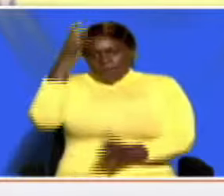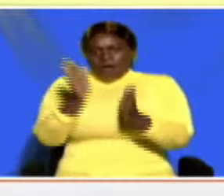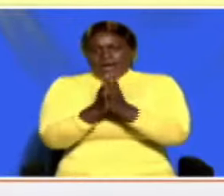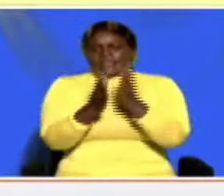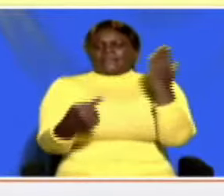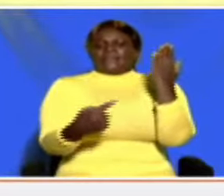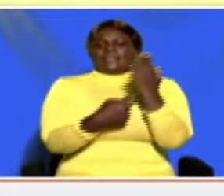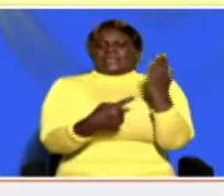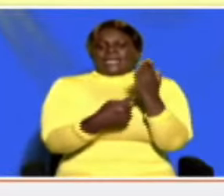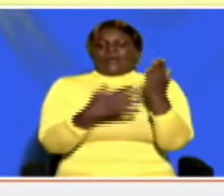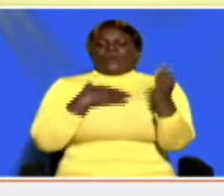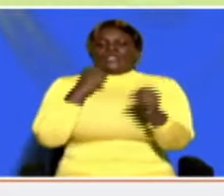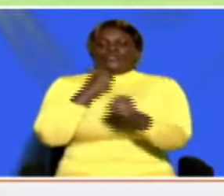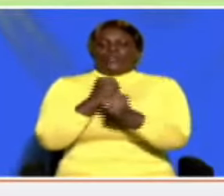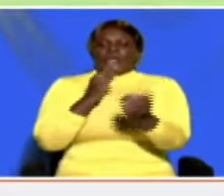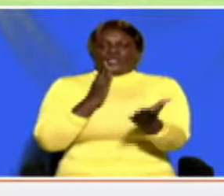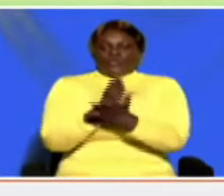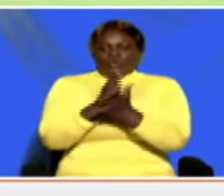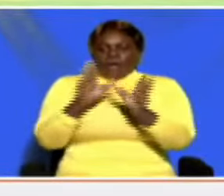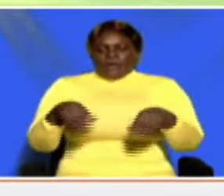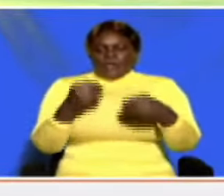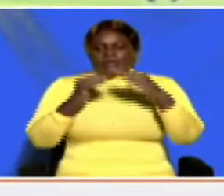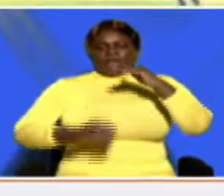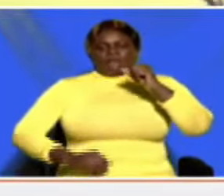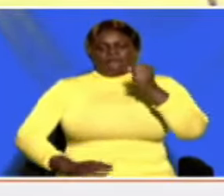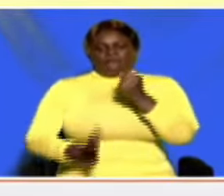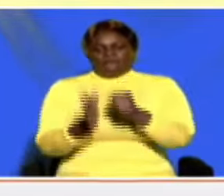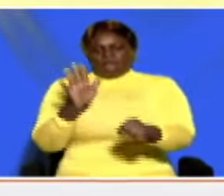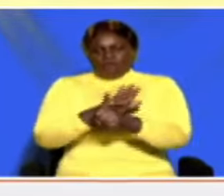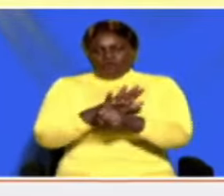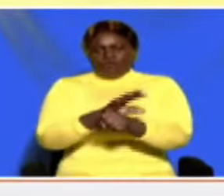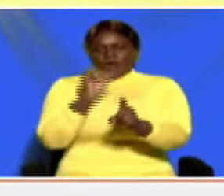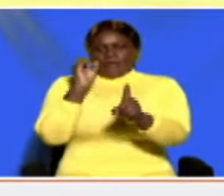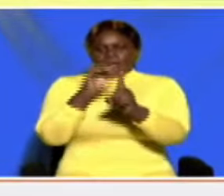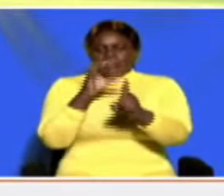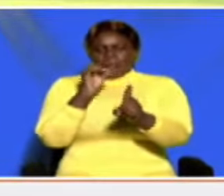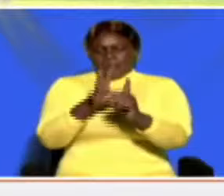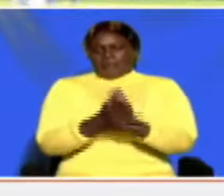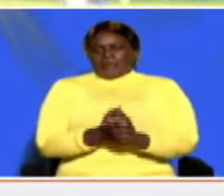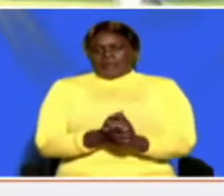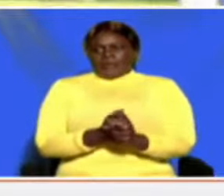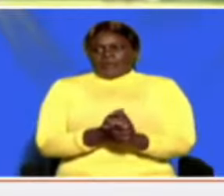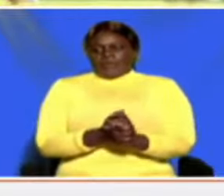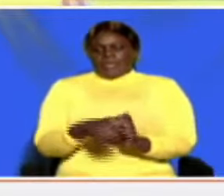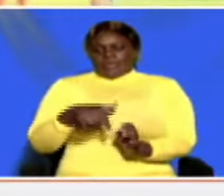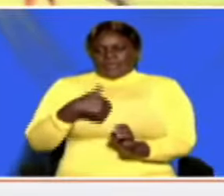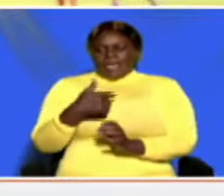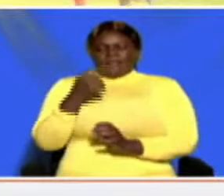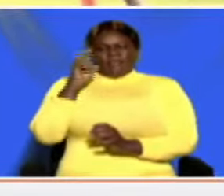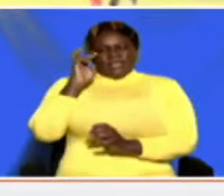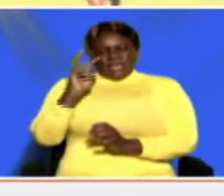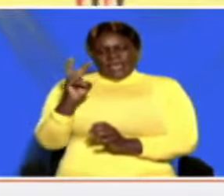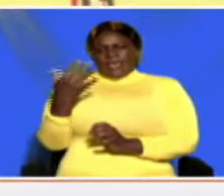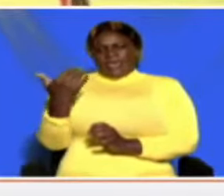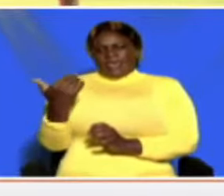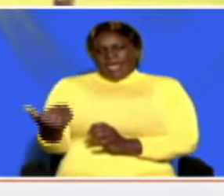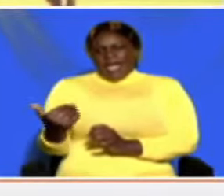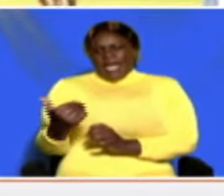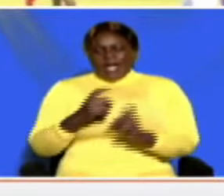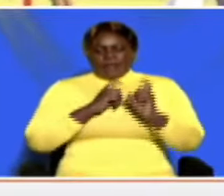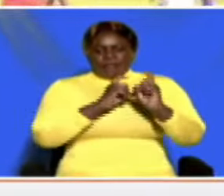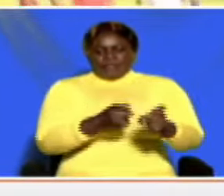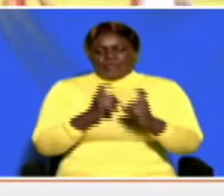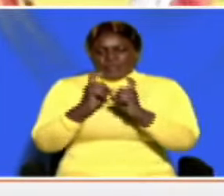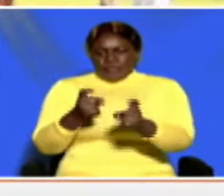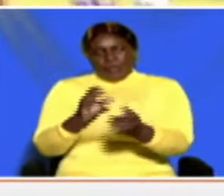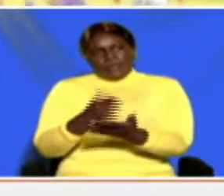We want to make sure that we give them maximum exposure as possible. We're looking at the younger talent, I would say